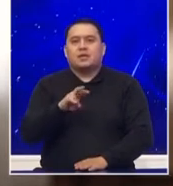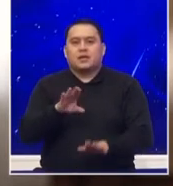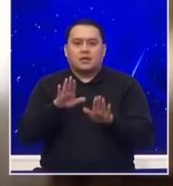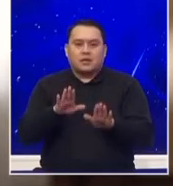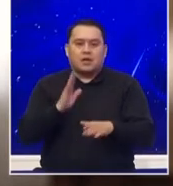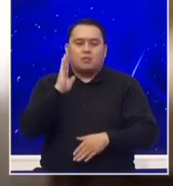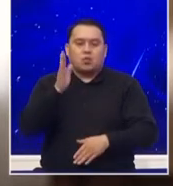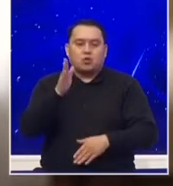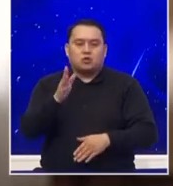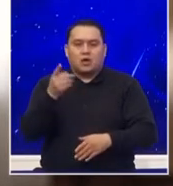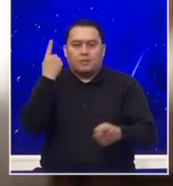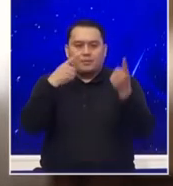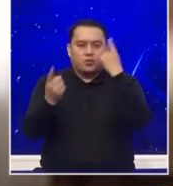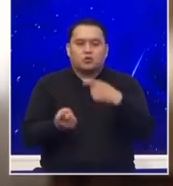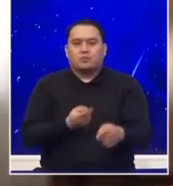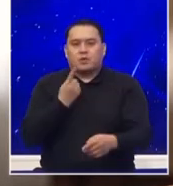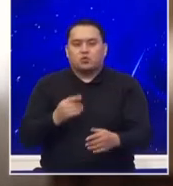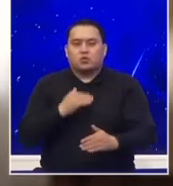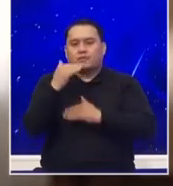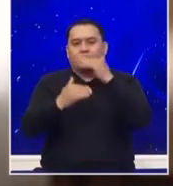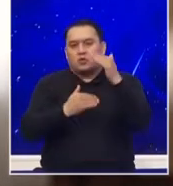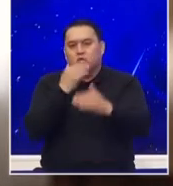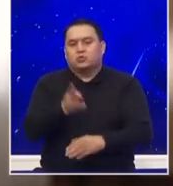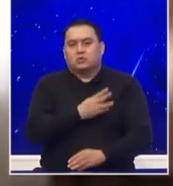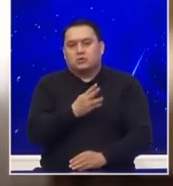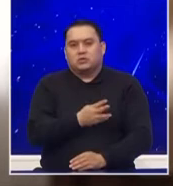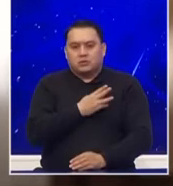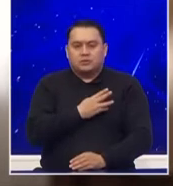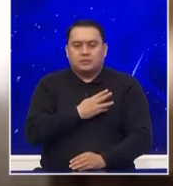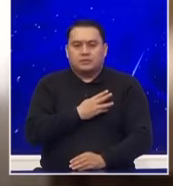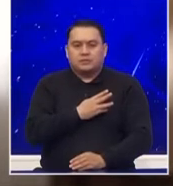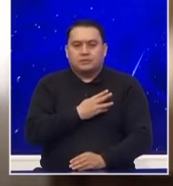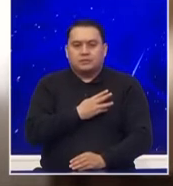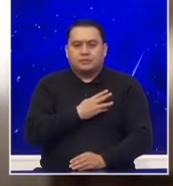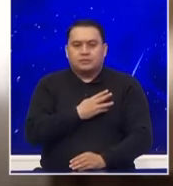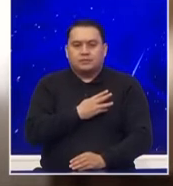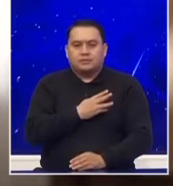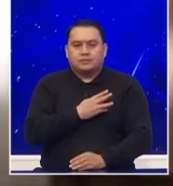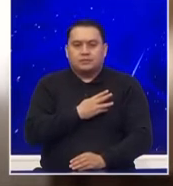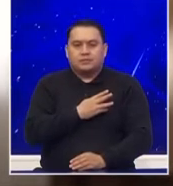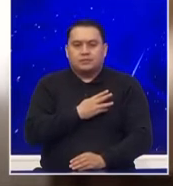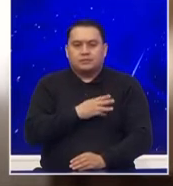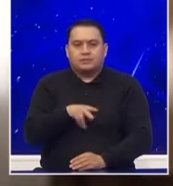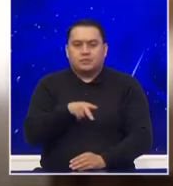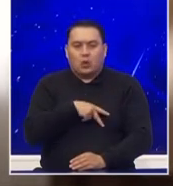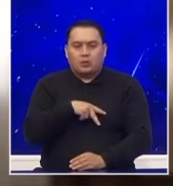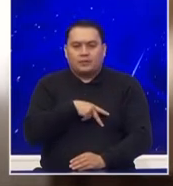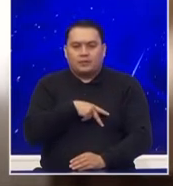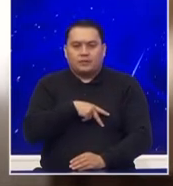Бейбітіміздің келешегі, кемел болашағы бұдан да жарқын болып нұрлана берсін. Төс белгі деген